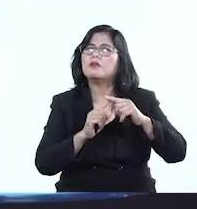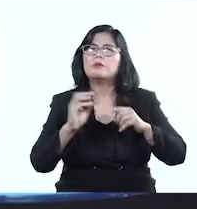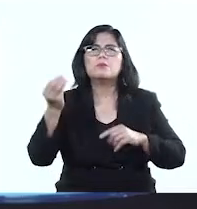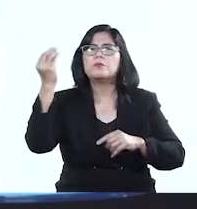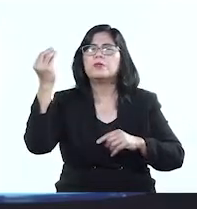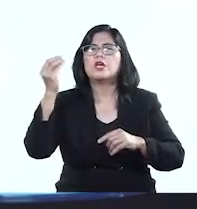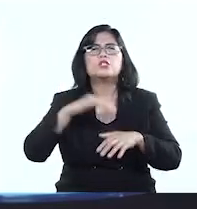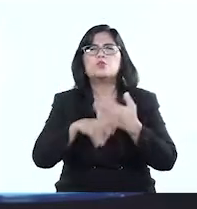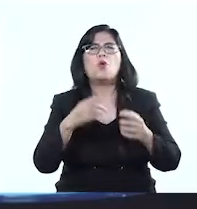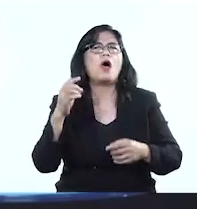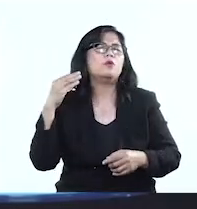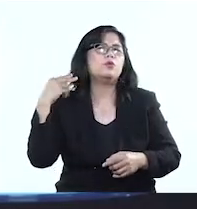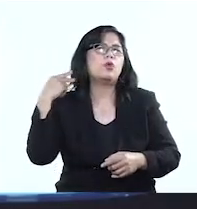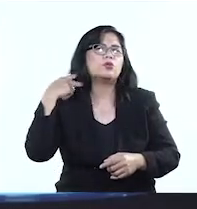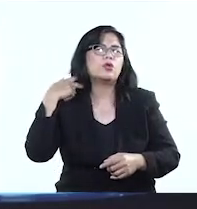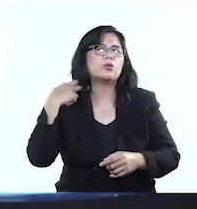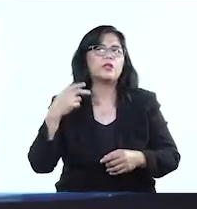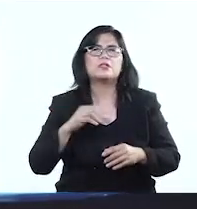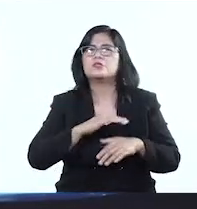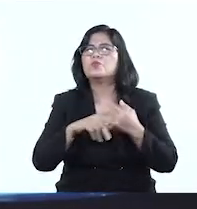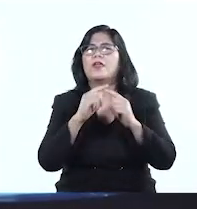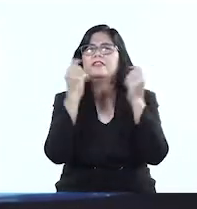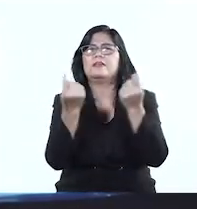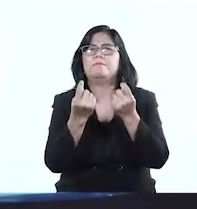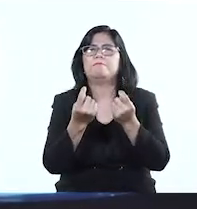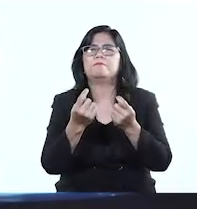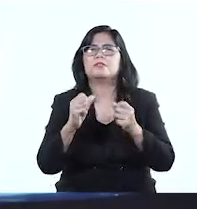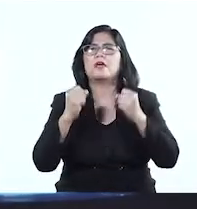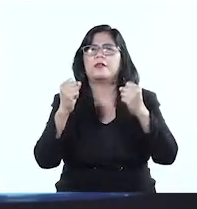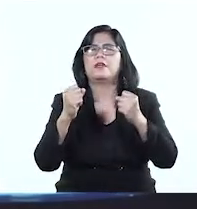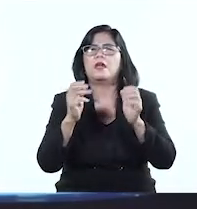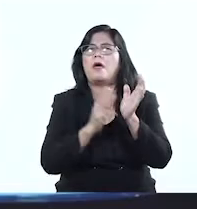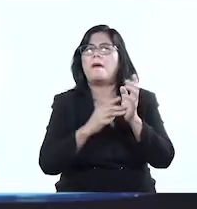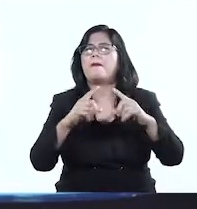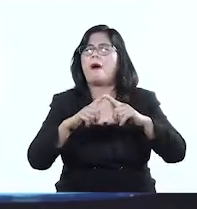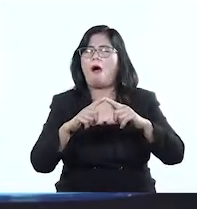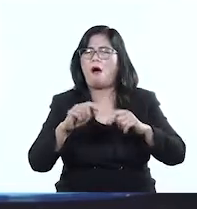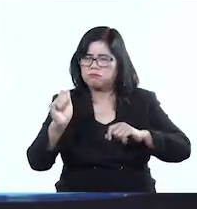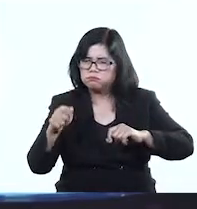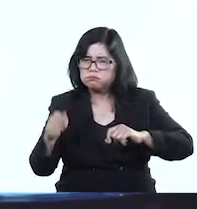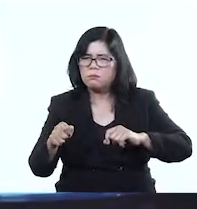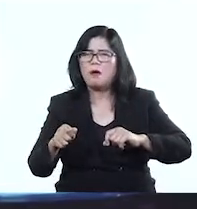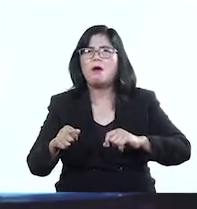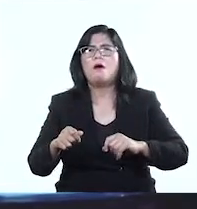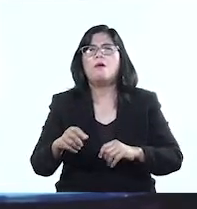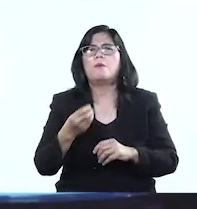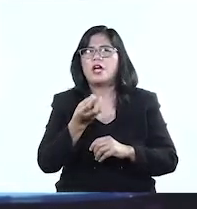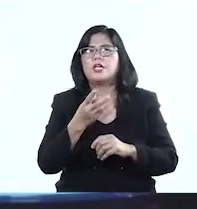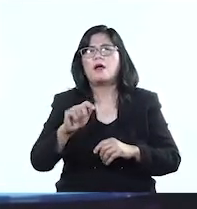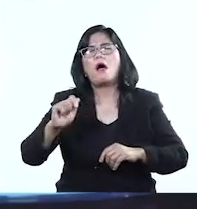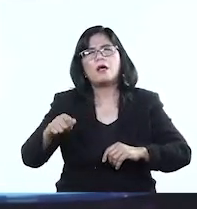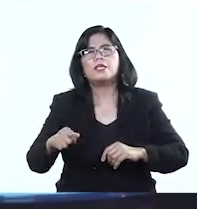di seluruh dokter kita doakan Ema Kejaksaan kita doakan para pengacara para